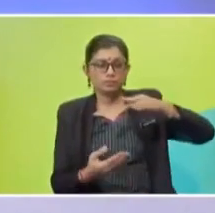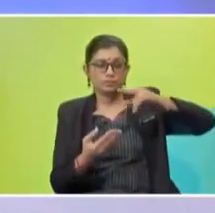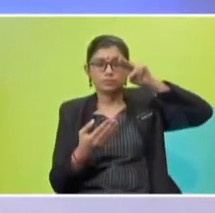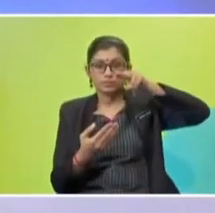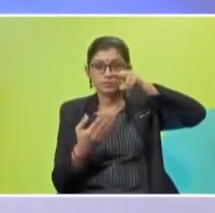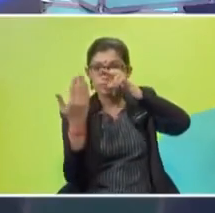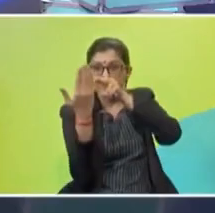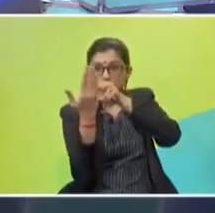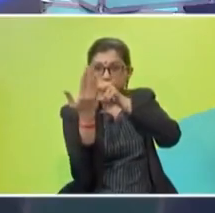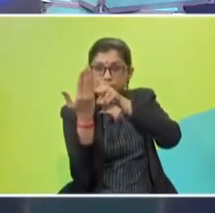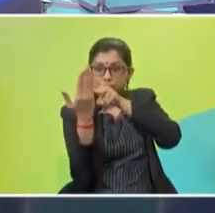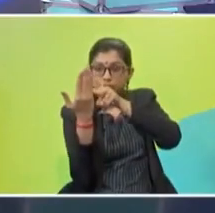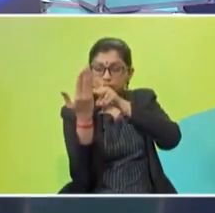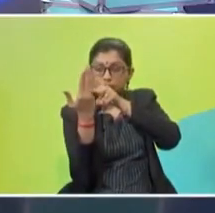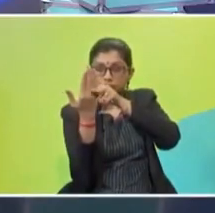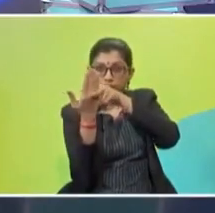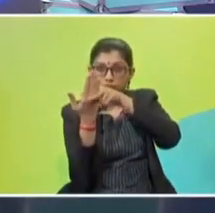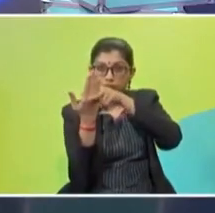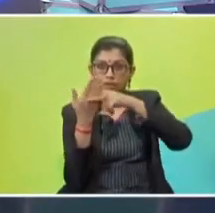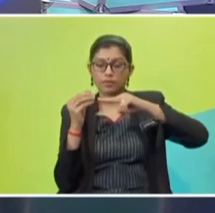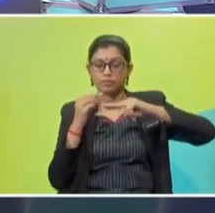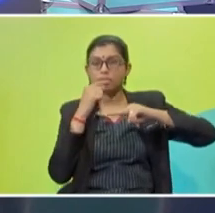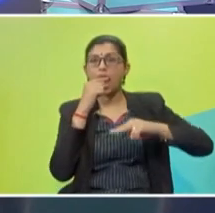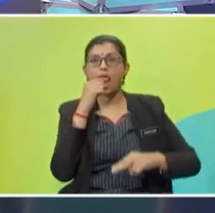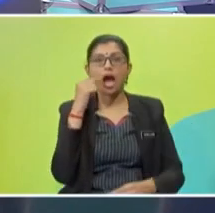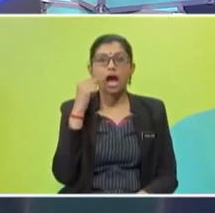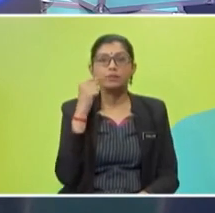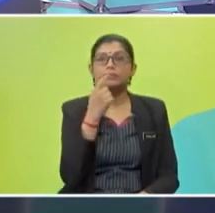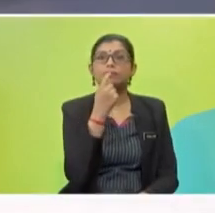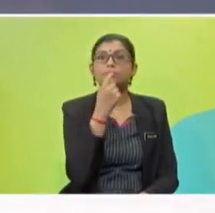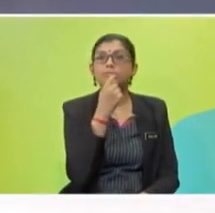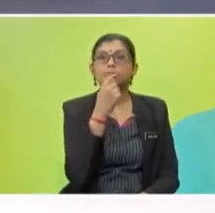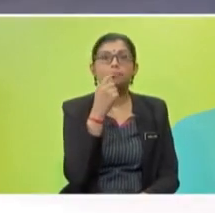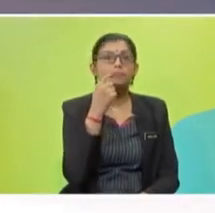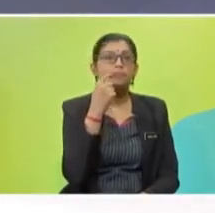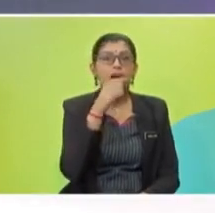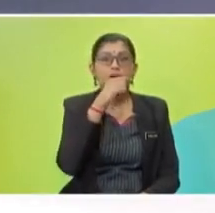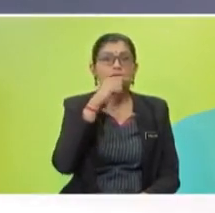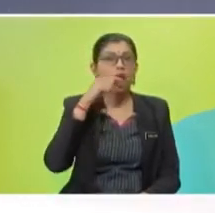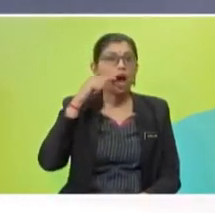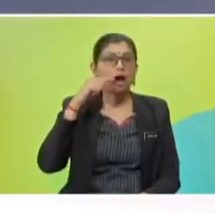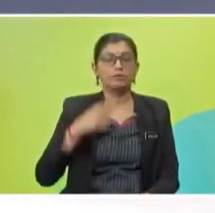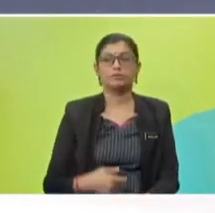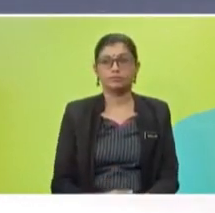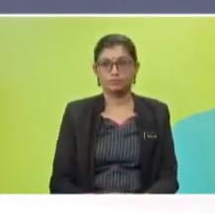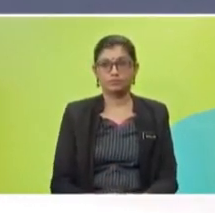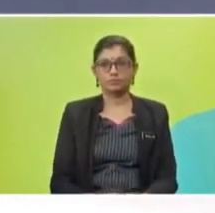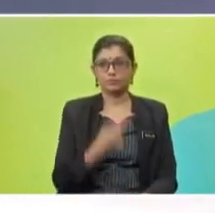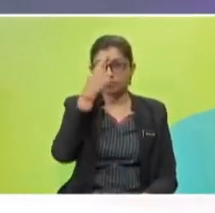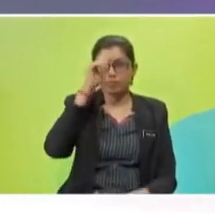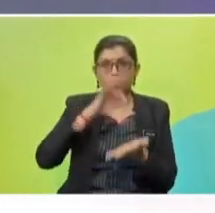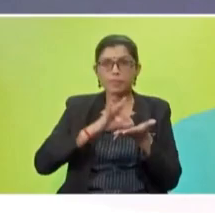cancel Nur dan Bintara Oke ade2 bahagia cie meneh boleh Irving